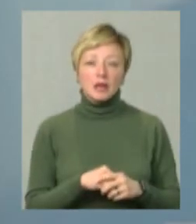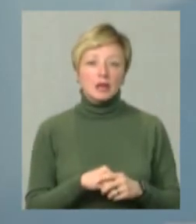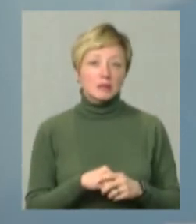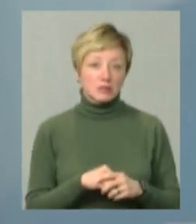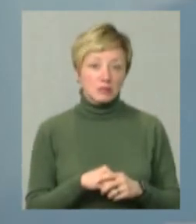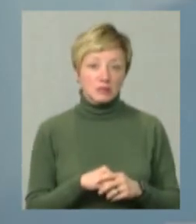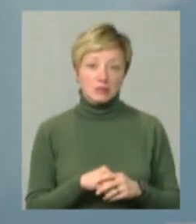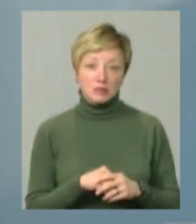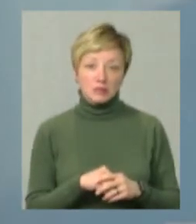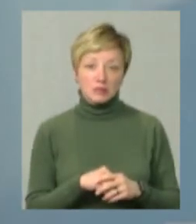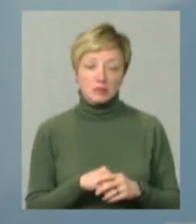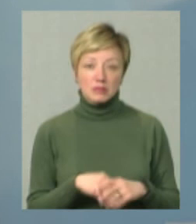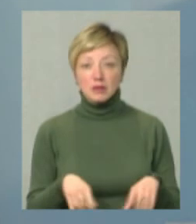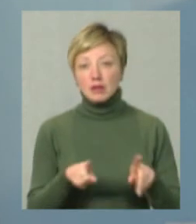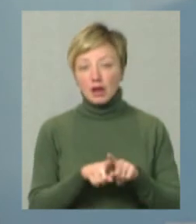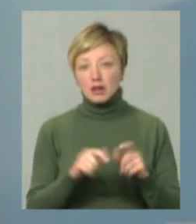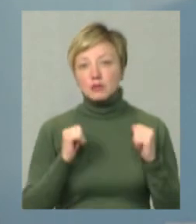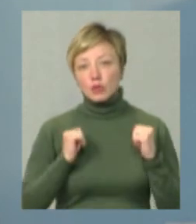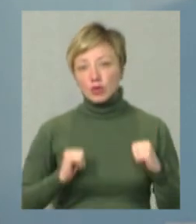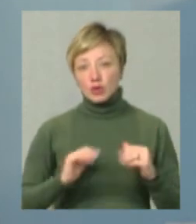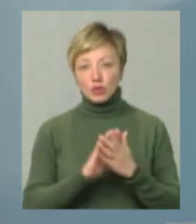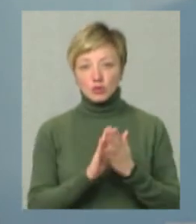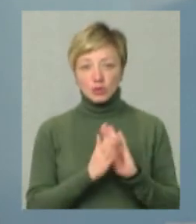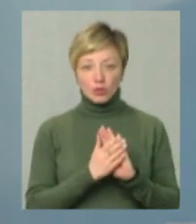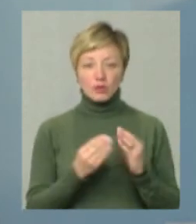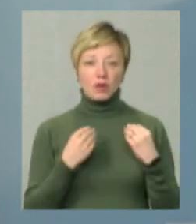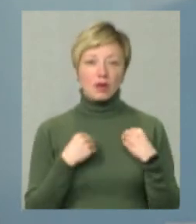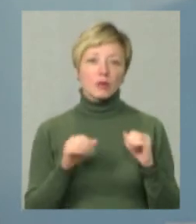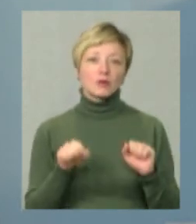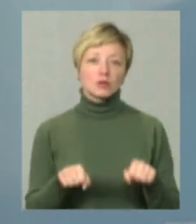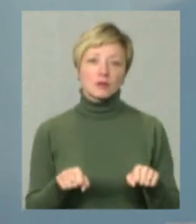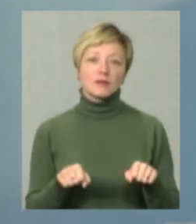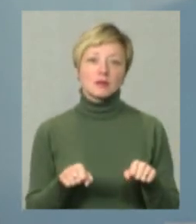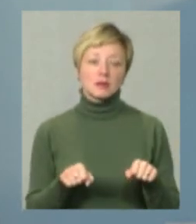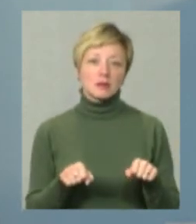Відносно така спокійна обстановка у нас дає можливість